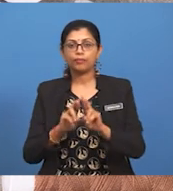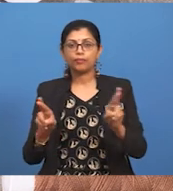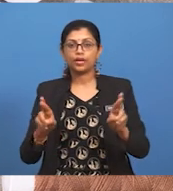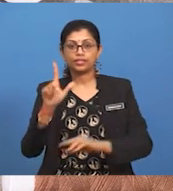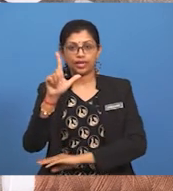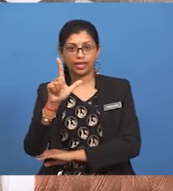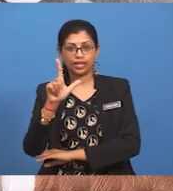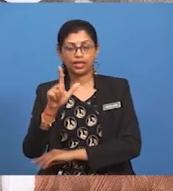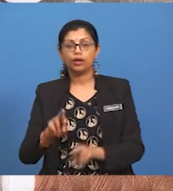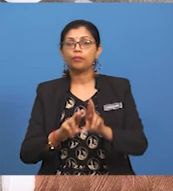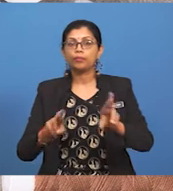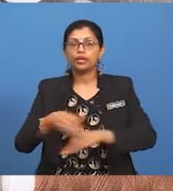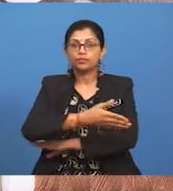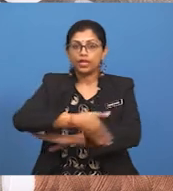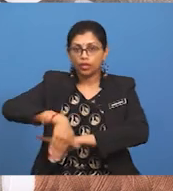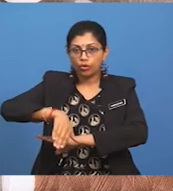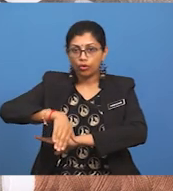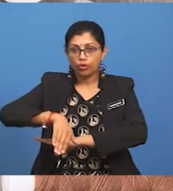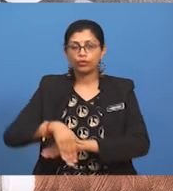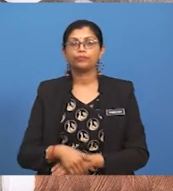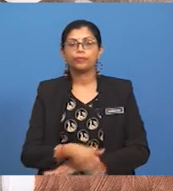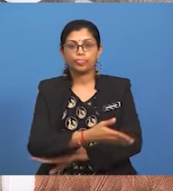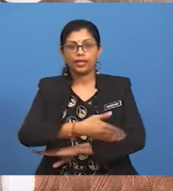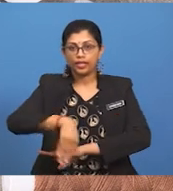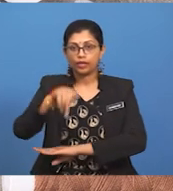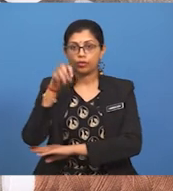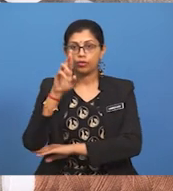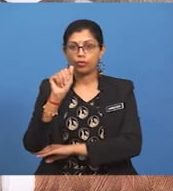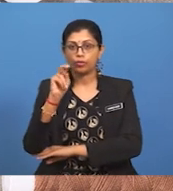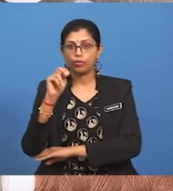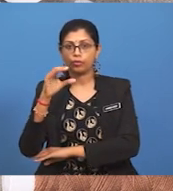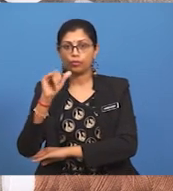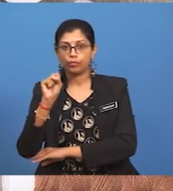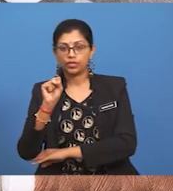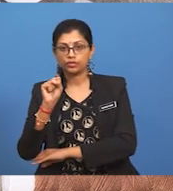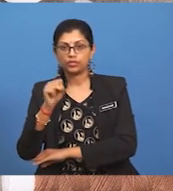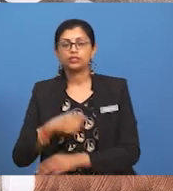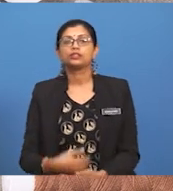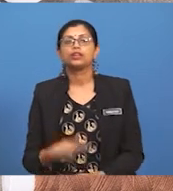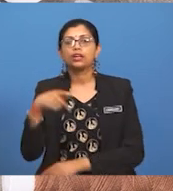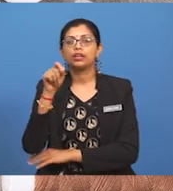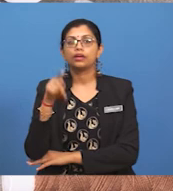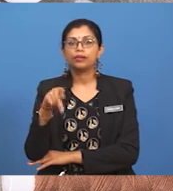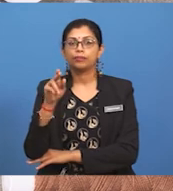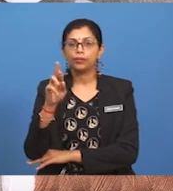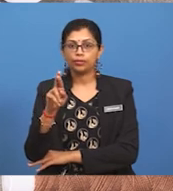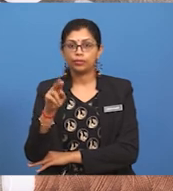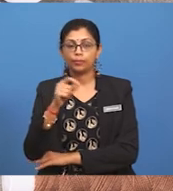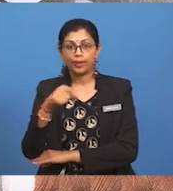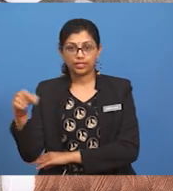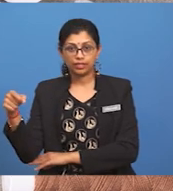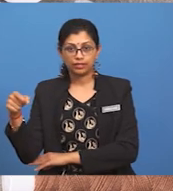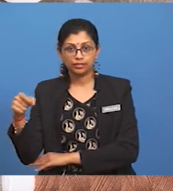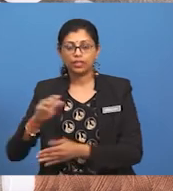sesiku L, pembaris melengkung, lengkuk Perancis, kapur tukang jahit,